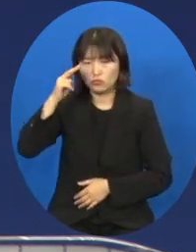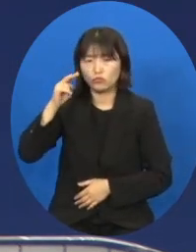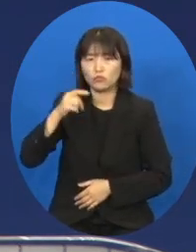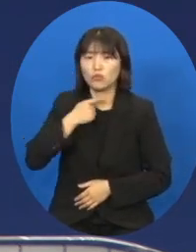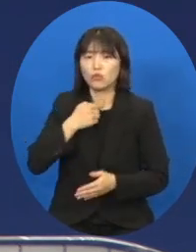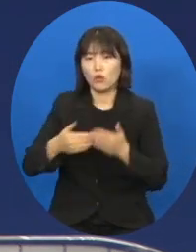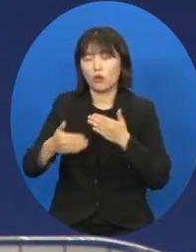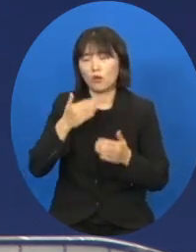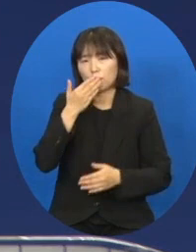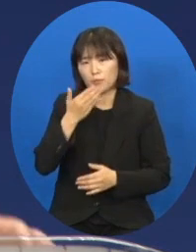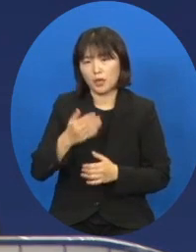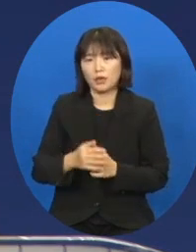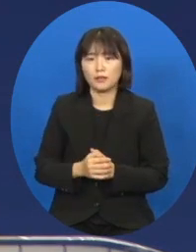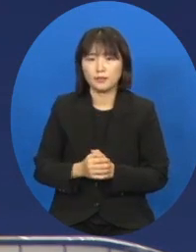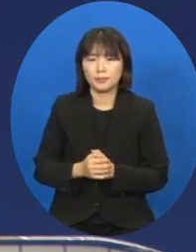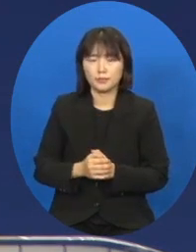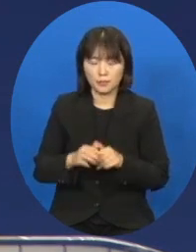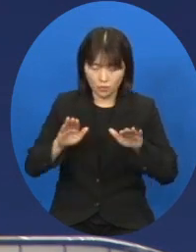올해